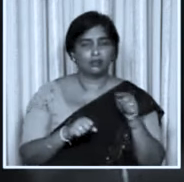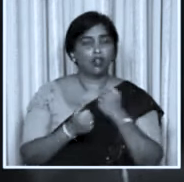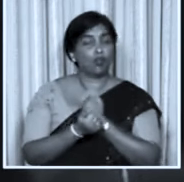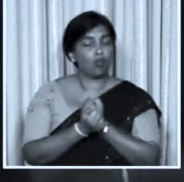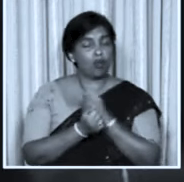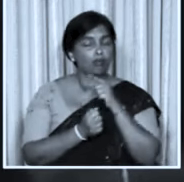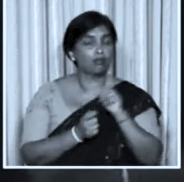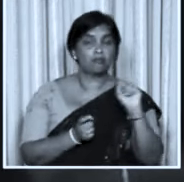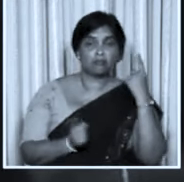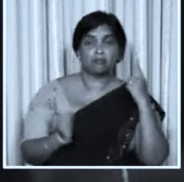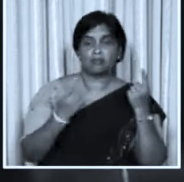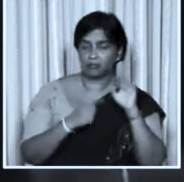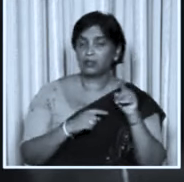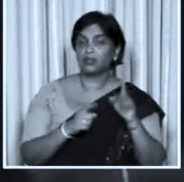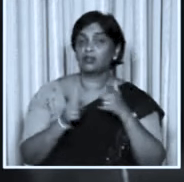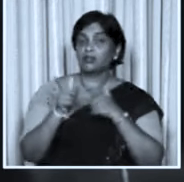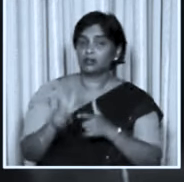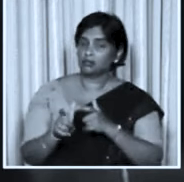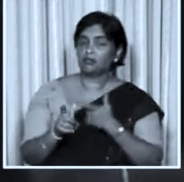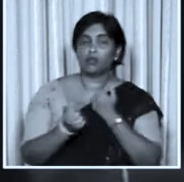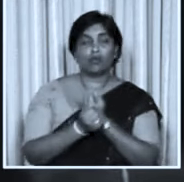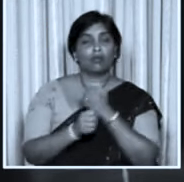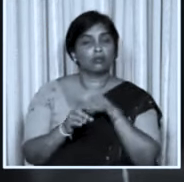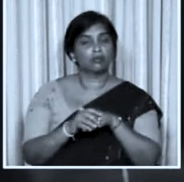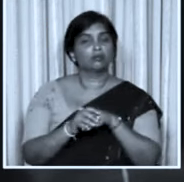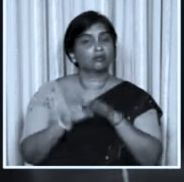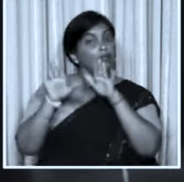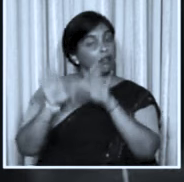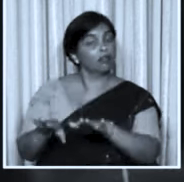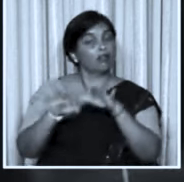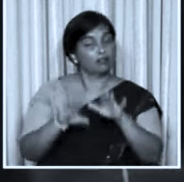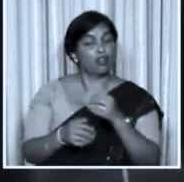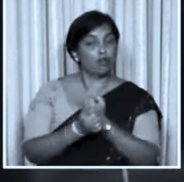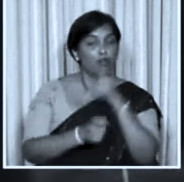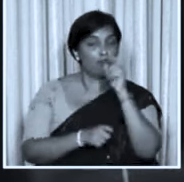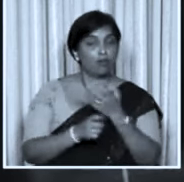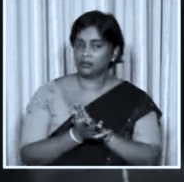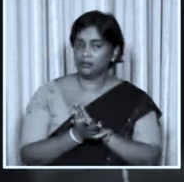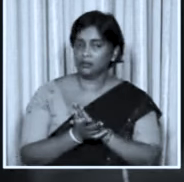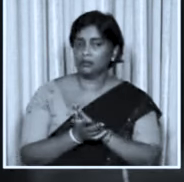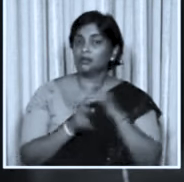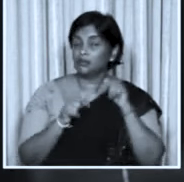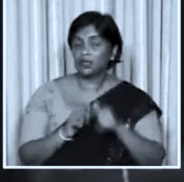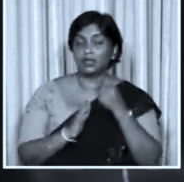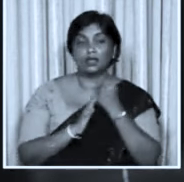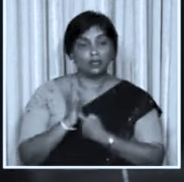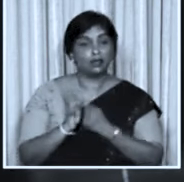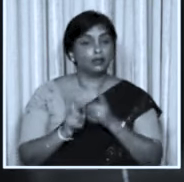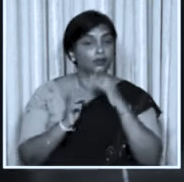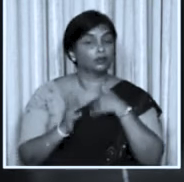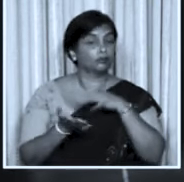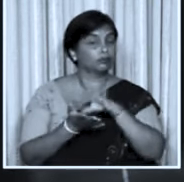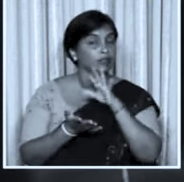polisi walata niyoga dila tibuna abi ayuda polisiye tiyana barrack ekak tiyanna polisi niladharinge atata ganna epa ki dan niti me washeen walangu